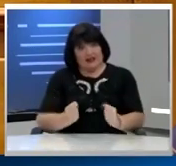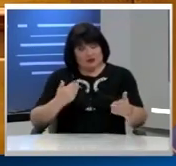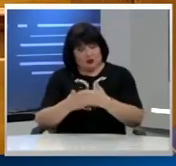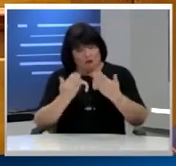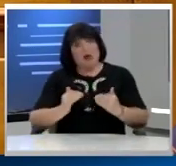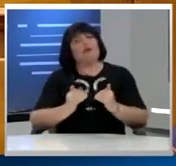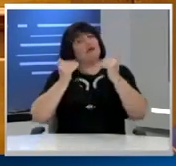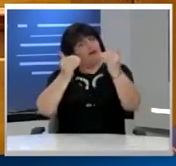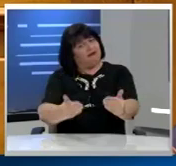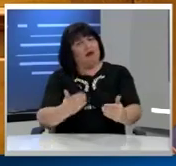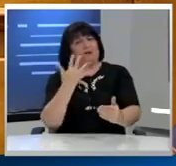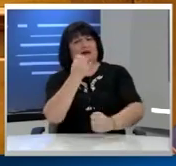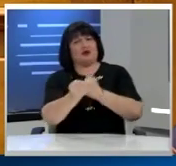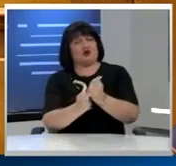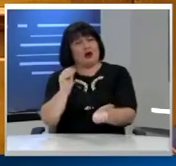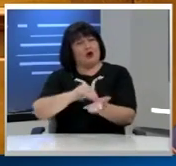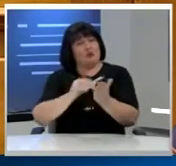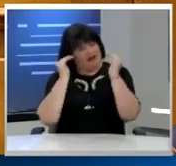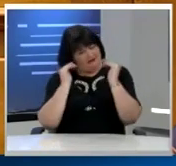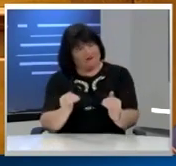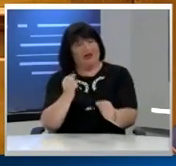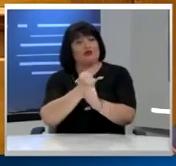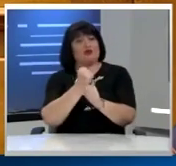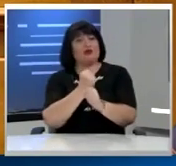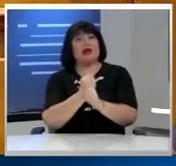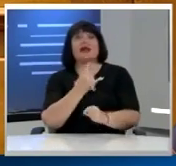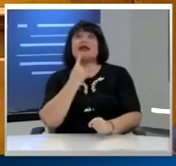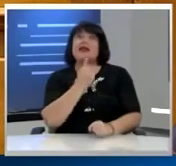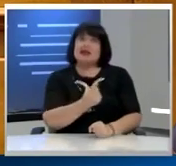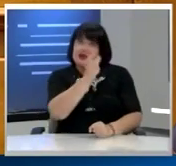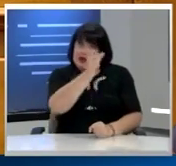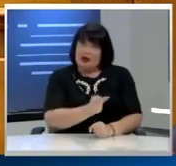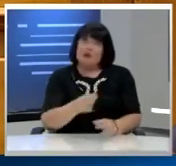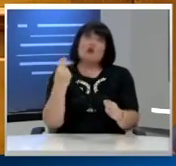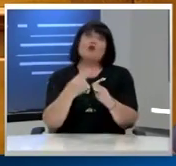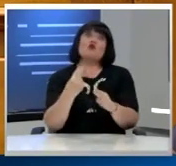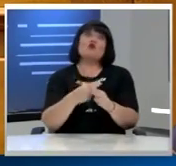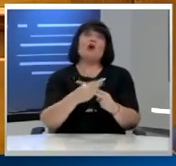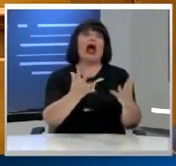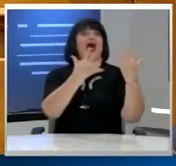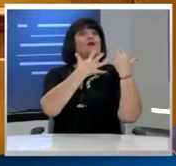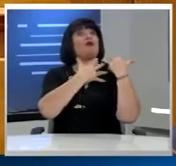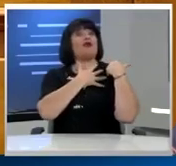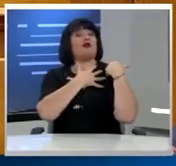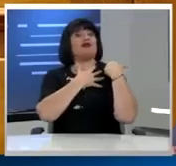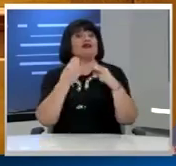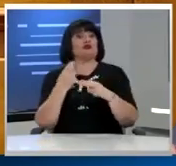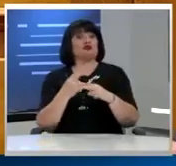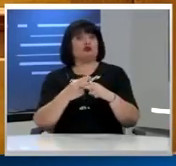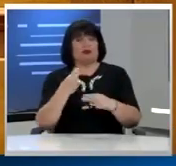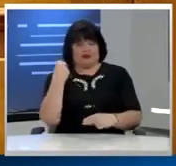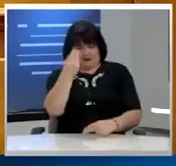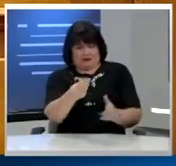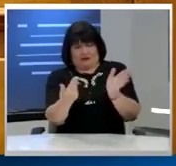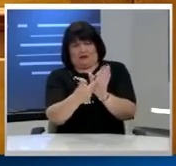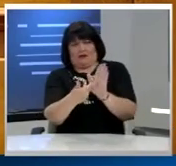του, διότι ήταν μεγάλη η σπουδαιότητα των αρμοδιοτήτων του. Ορίστε, καταθέτω